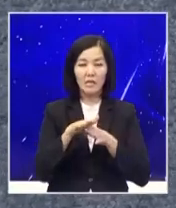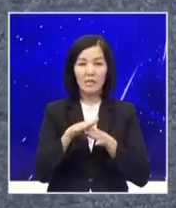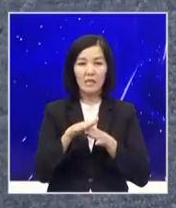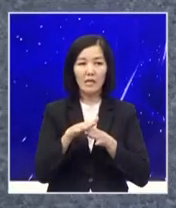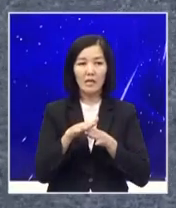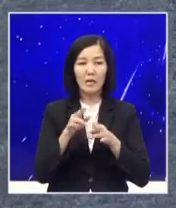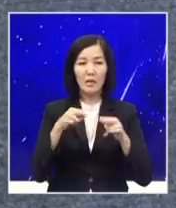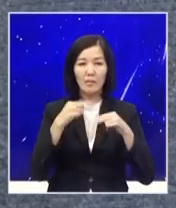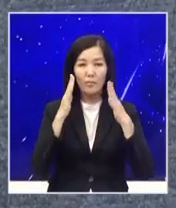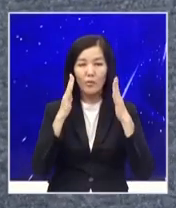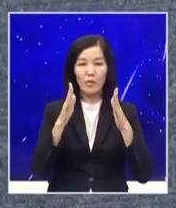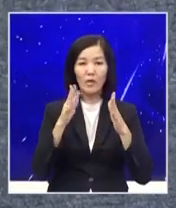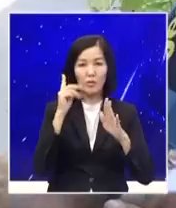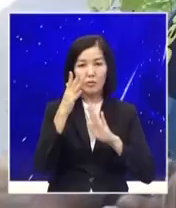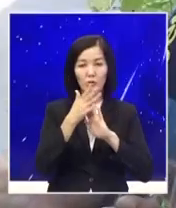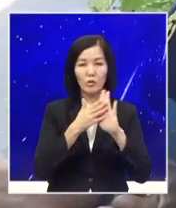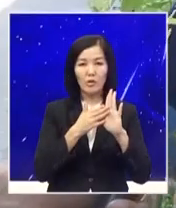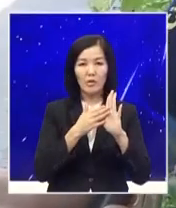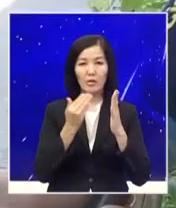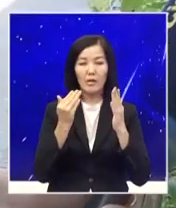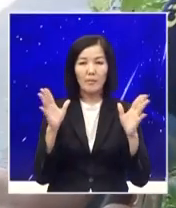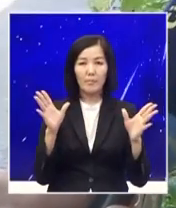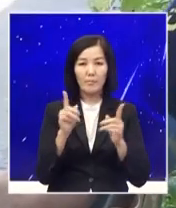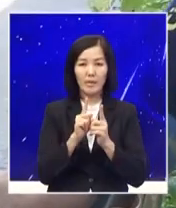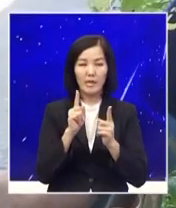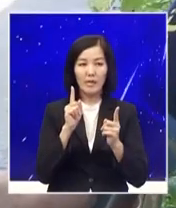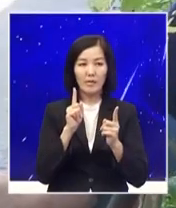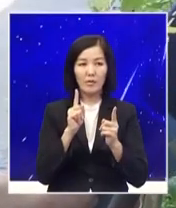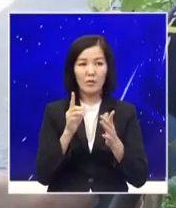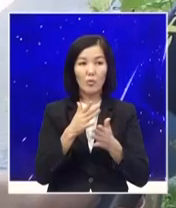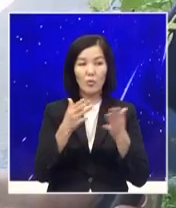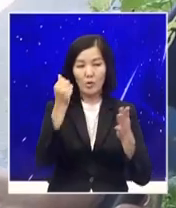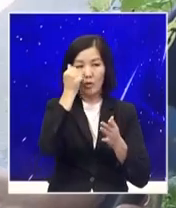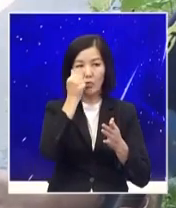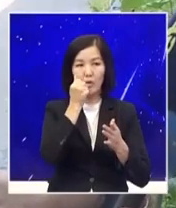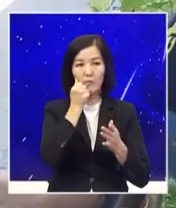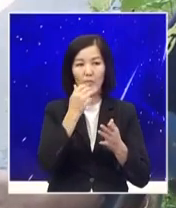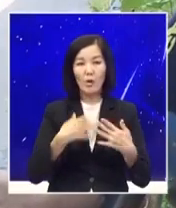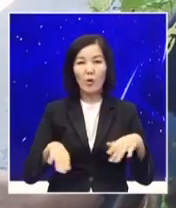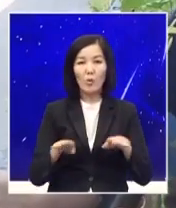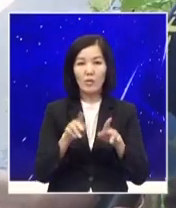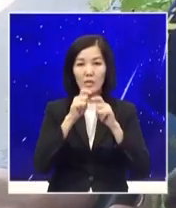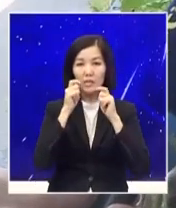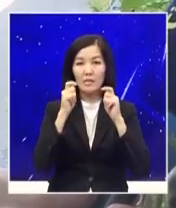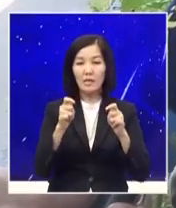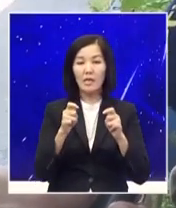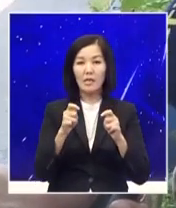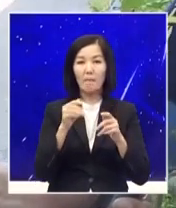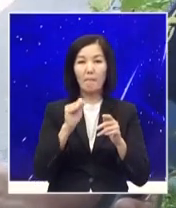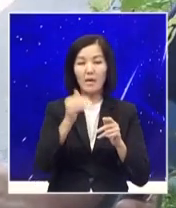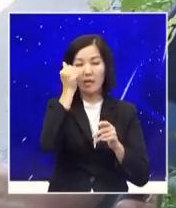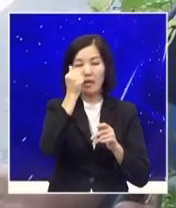осындай мұқияттылықтың түсіністіктің арқасында бас қосып отырсыңдар. Мен ол үшін қуанамын. Осындай сый-сияпаттарың үшін шексіз алғысымды